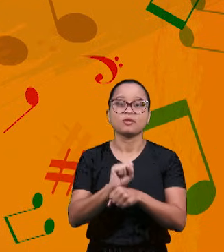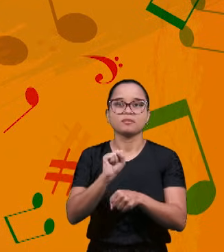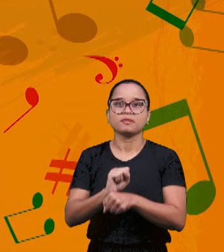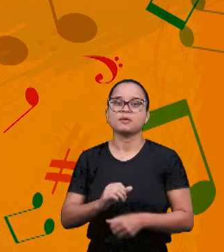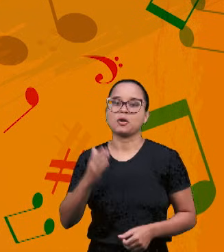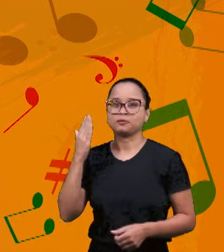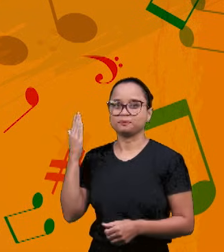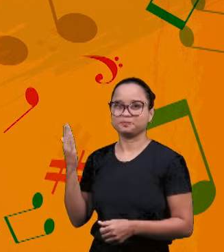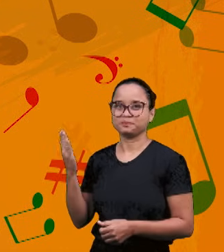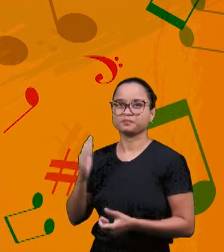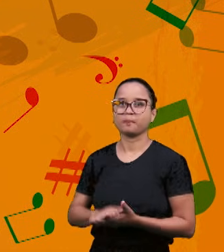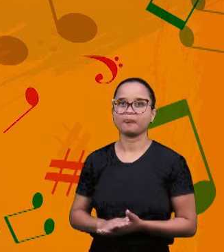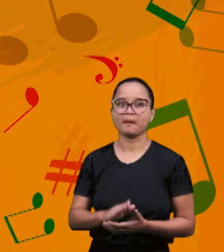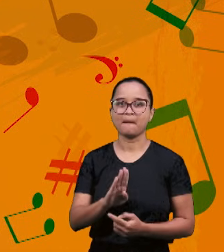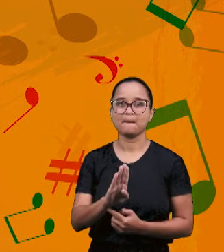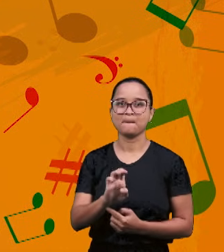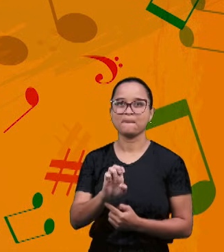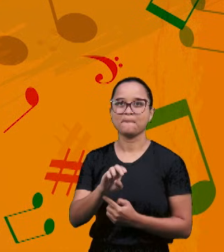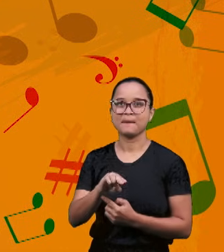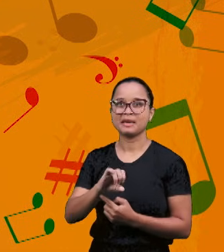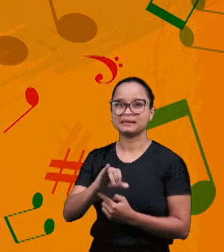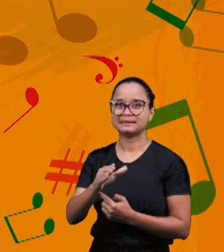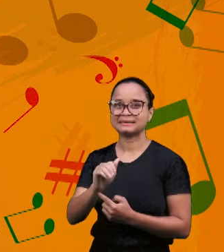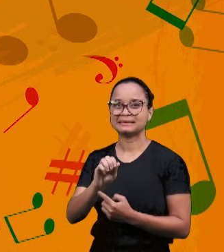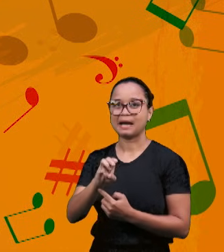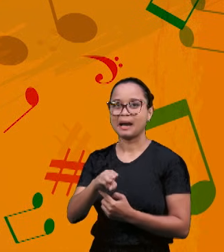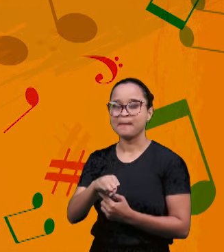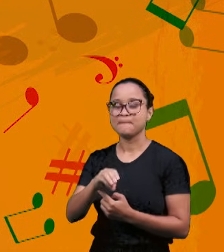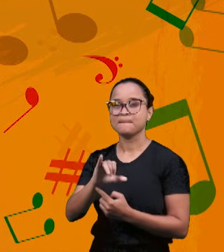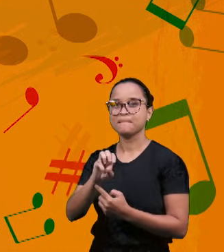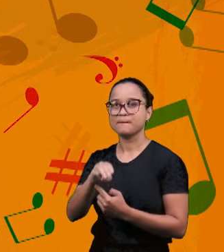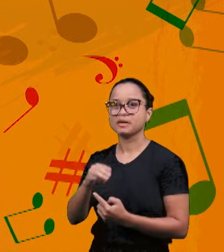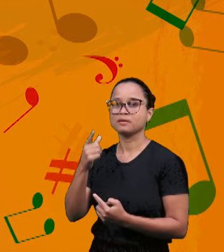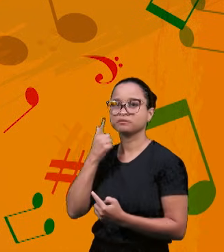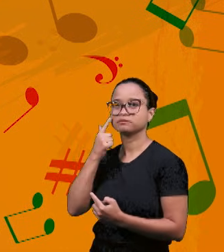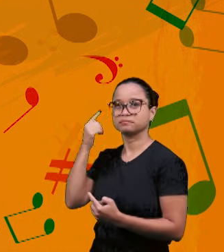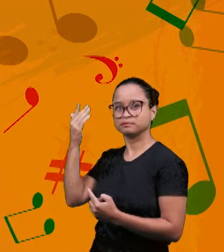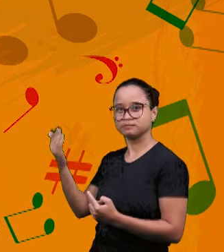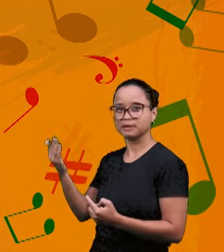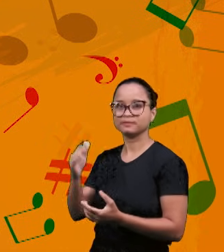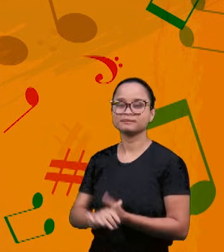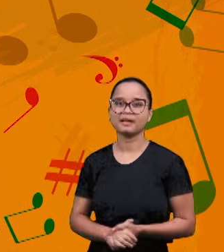Benjamin a 6 ans, de Lauro de Freitas, Bahia.